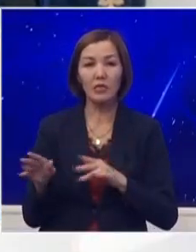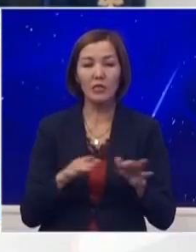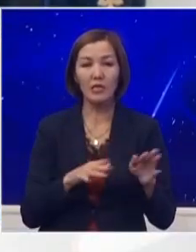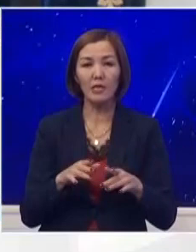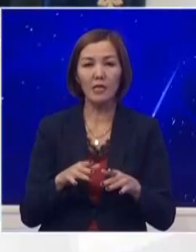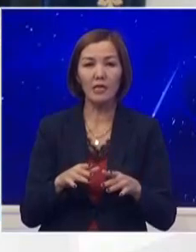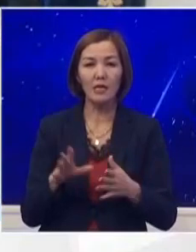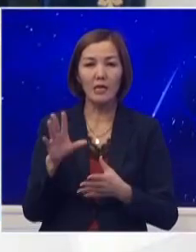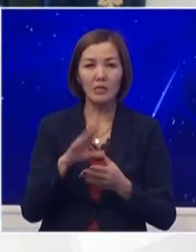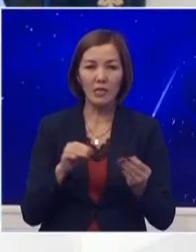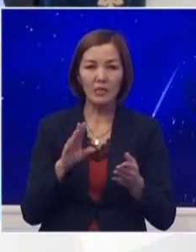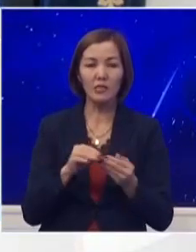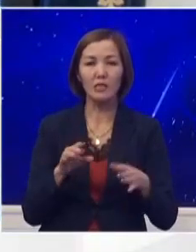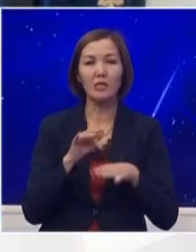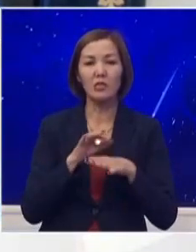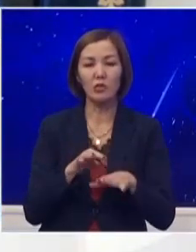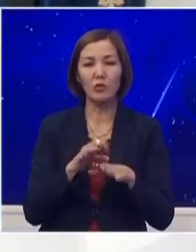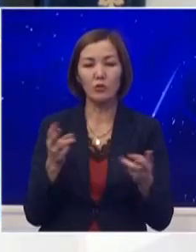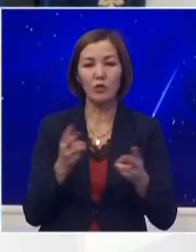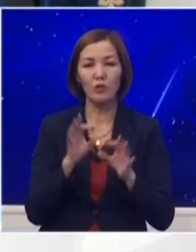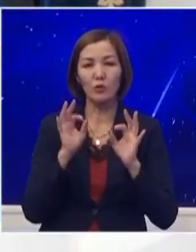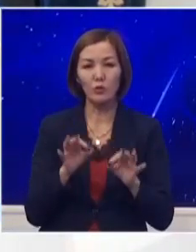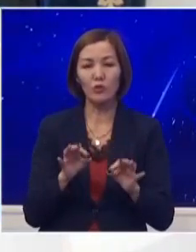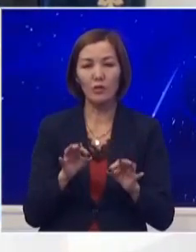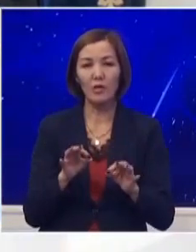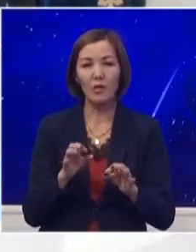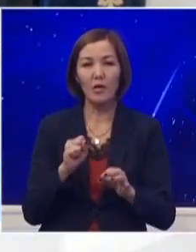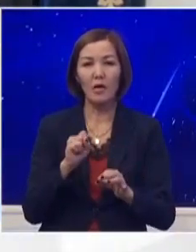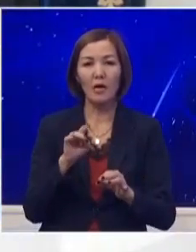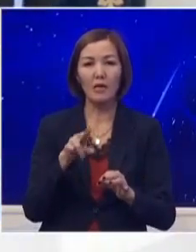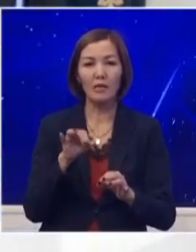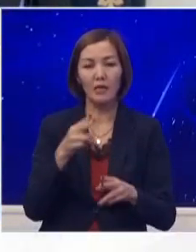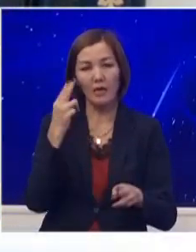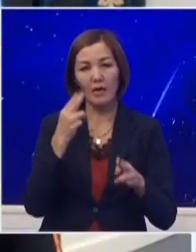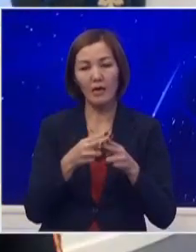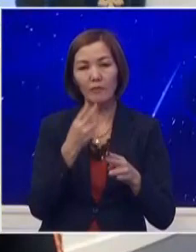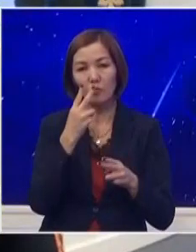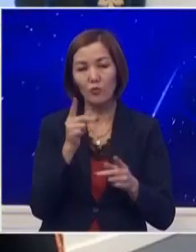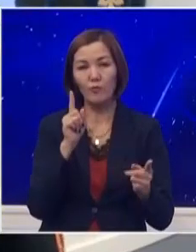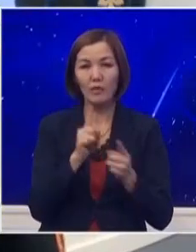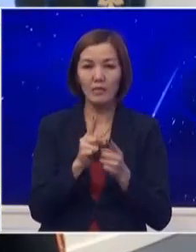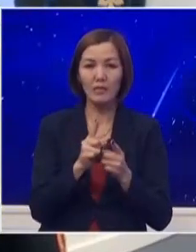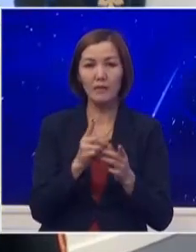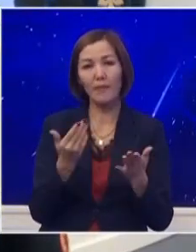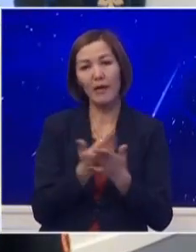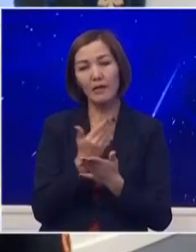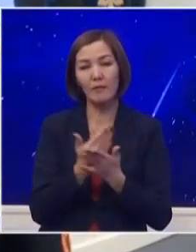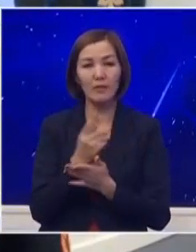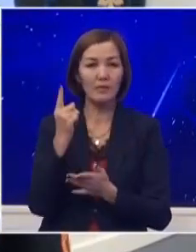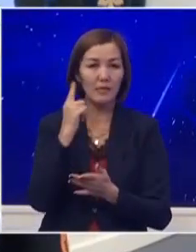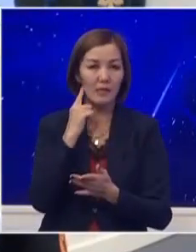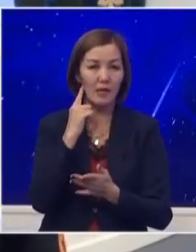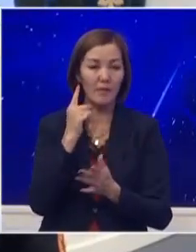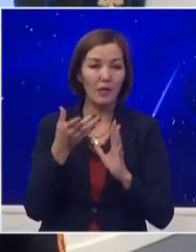форумдар қазақтың еліне жетіспеуде Ардақ ағамыз соны сезініп, біліп, қазіргі таңда осындай